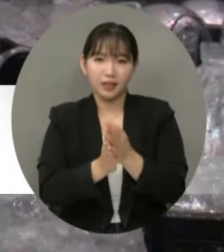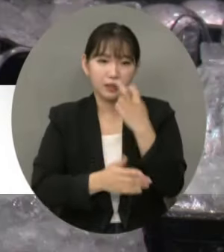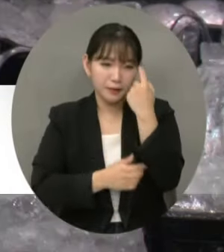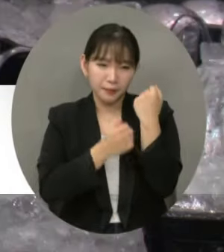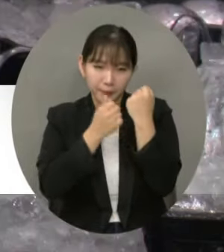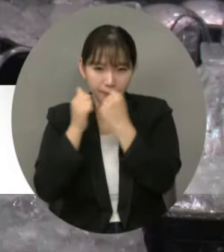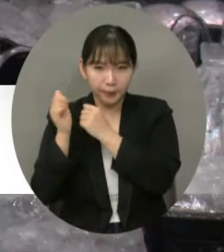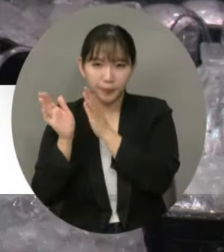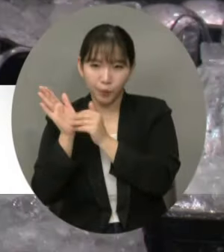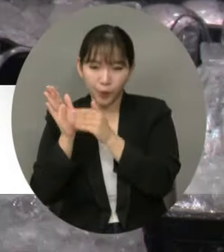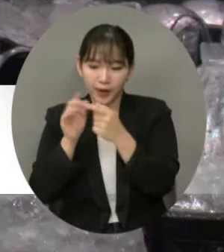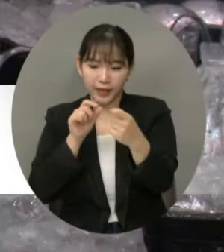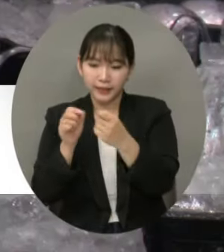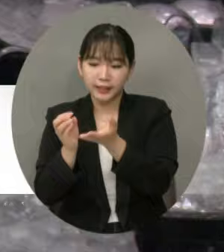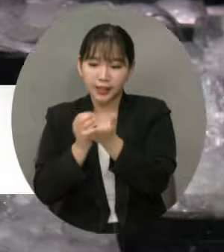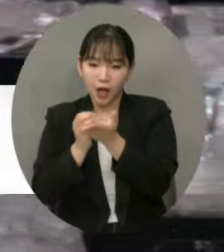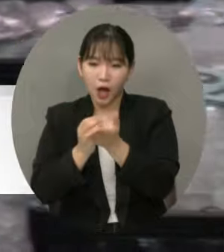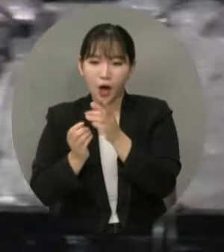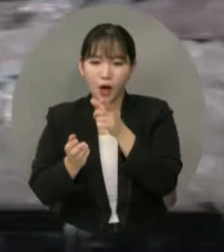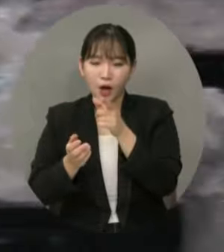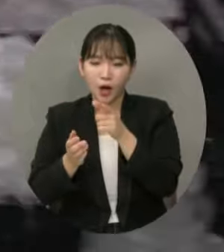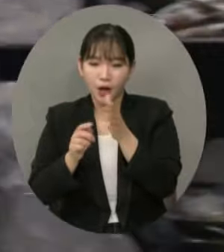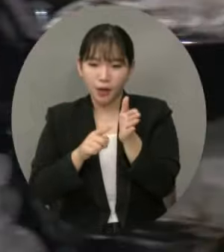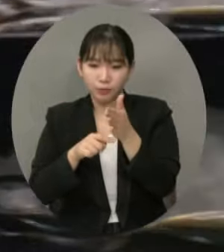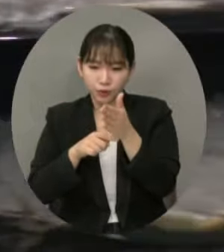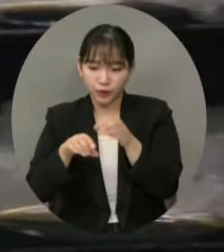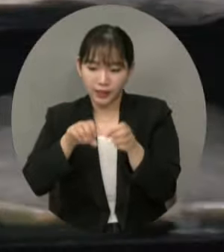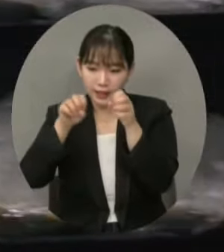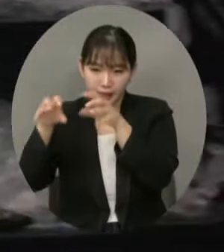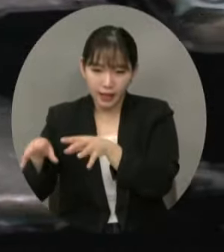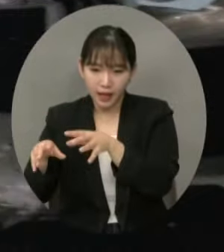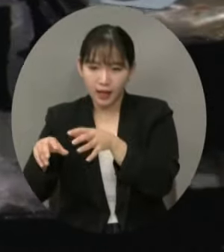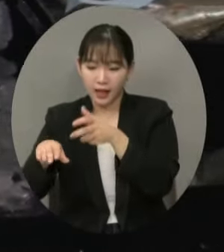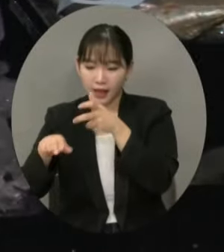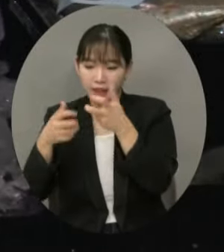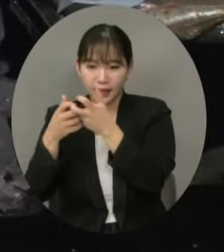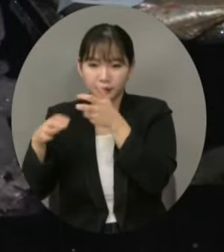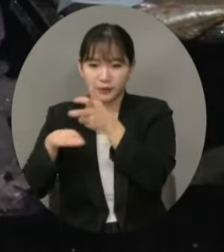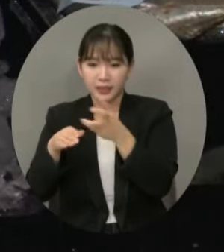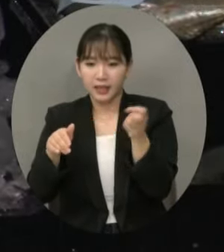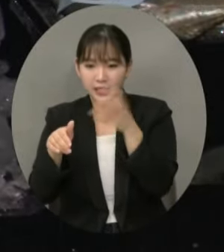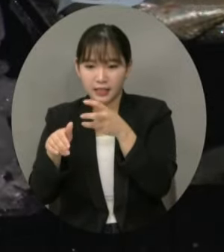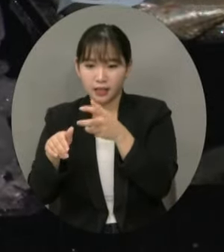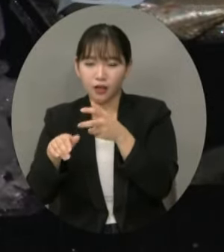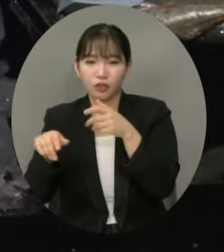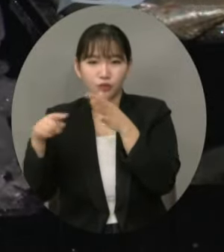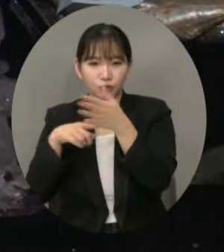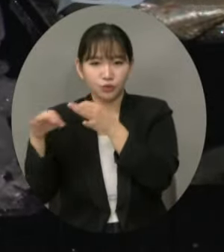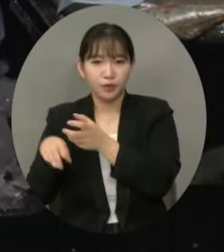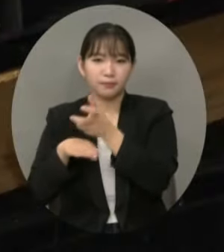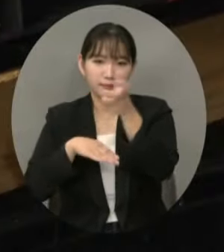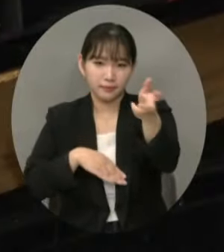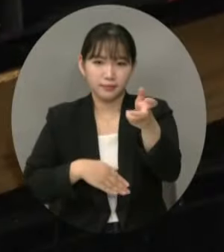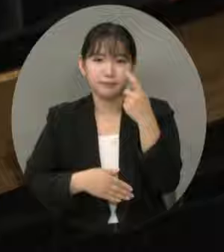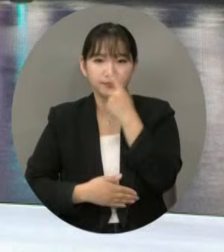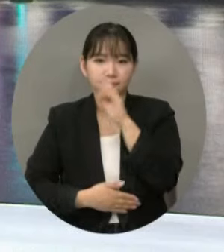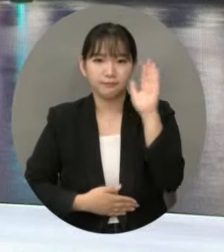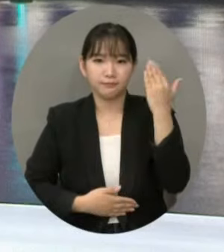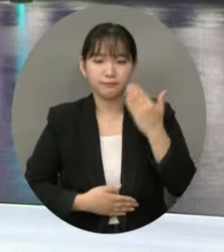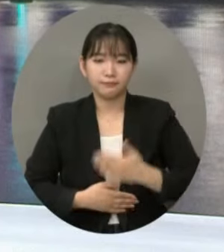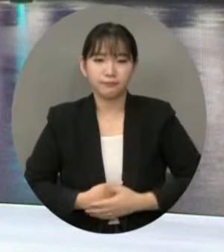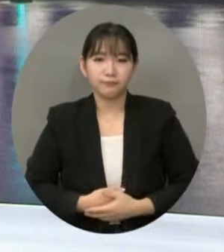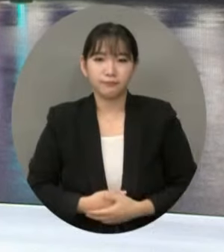피해 인근 섬에서 어획물을 양육해 냉동차에 실어 수협으로 이송한 것으로 나타났습니다.